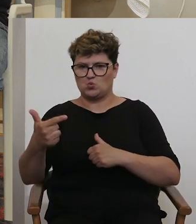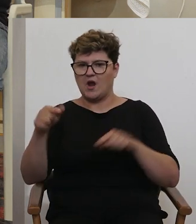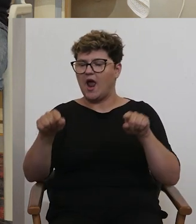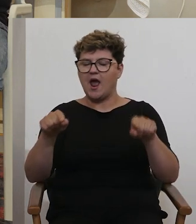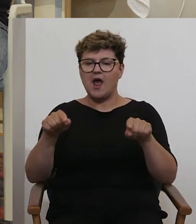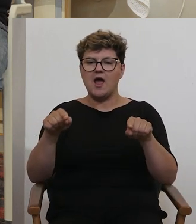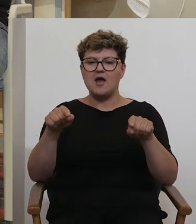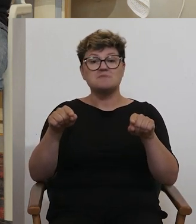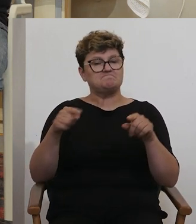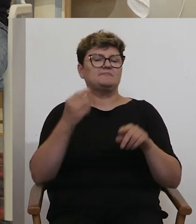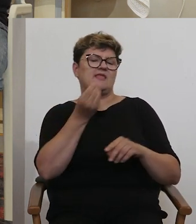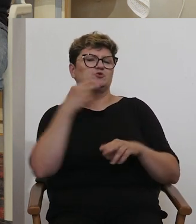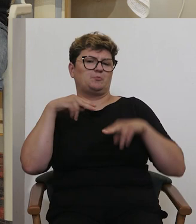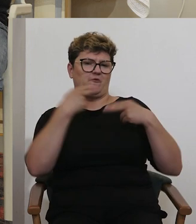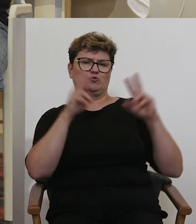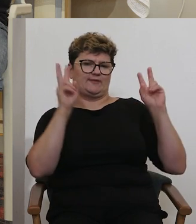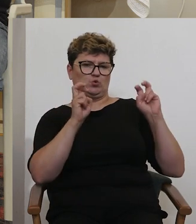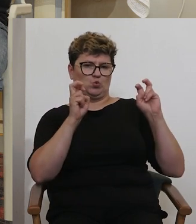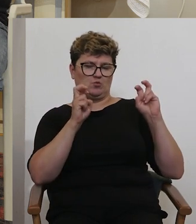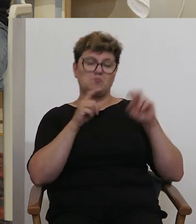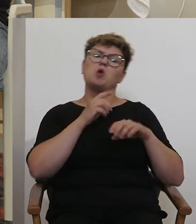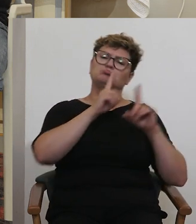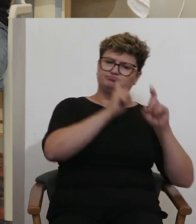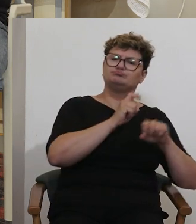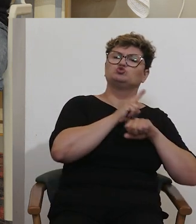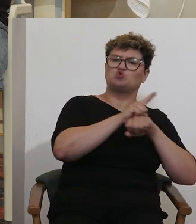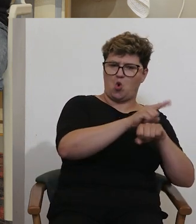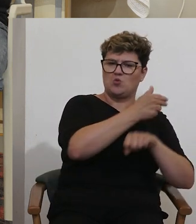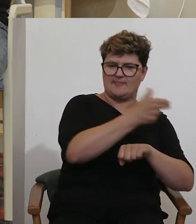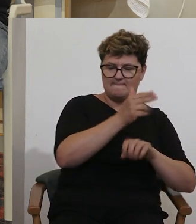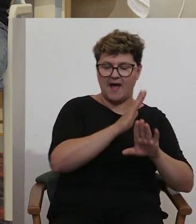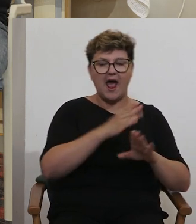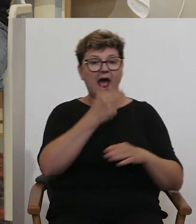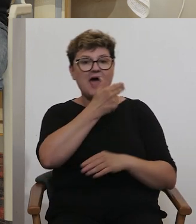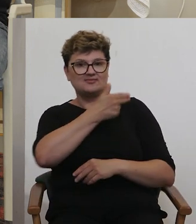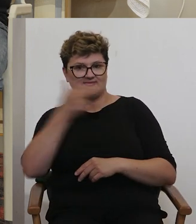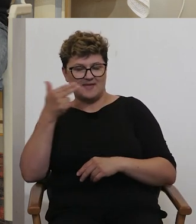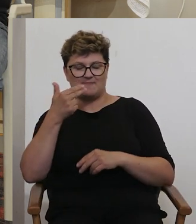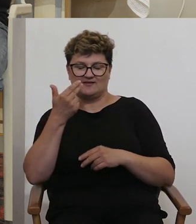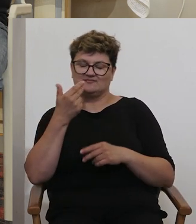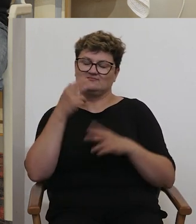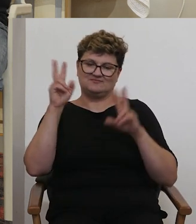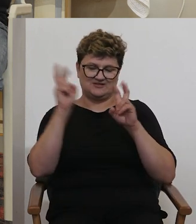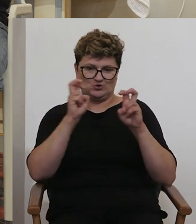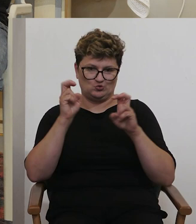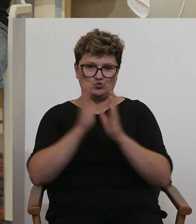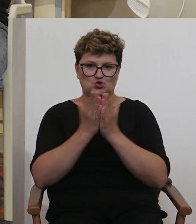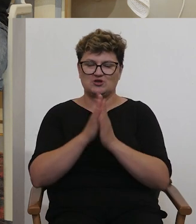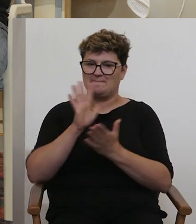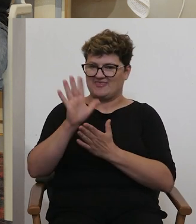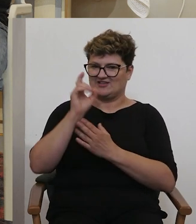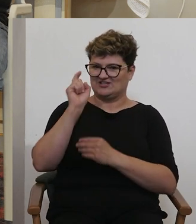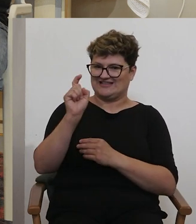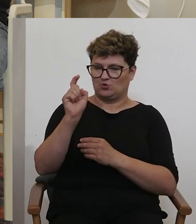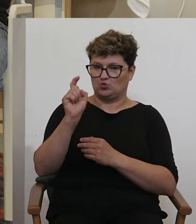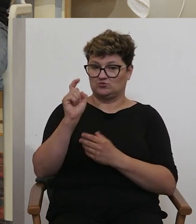jeżeli wróćmy do tytułu, bo zaczęliśmy od czołgu. Tytuł książki 15 sekund nie jest